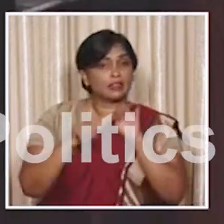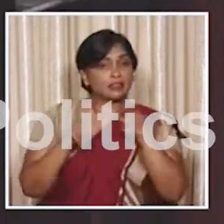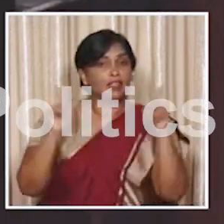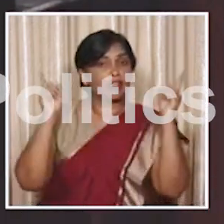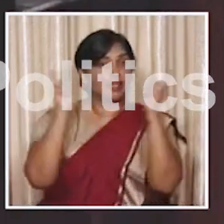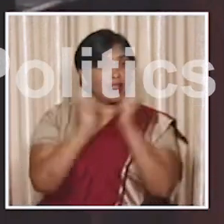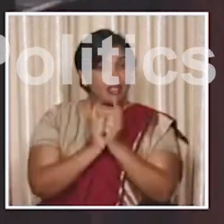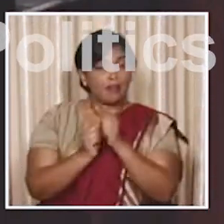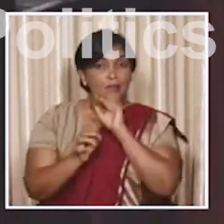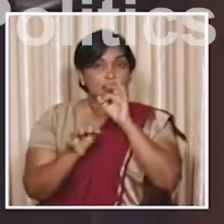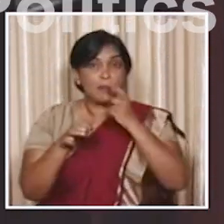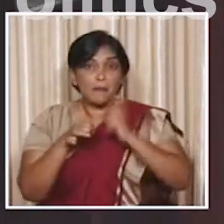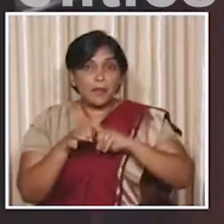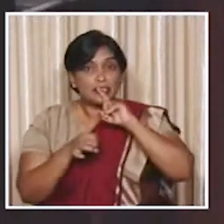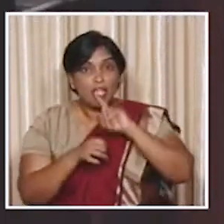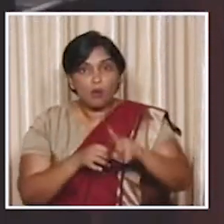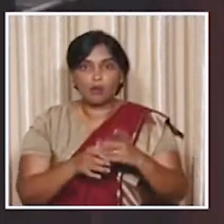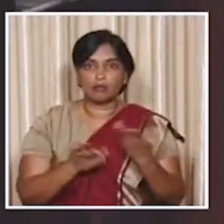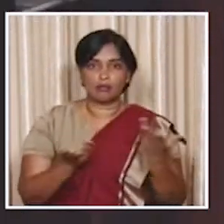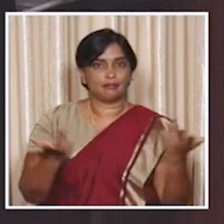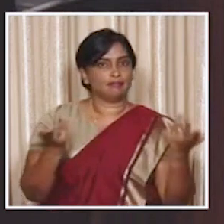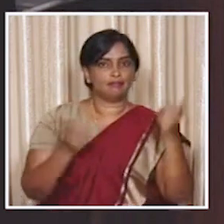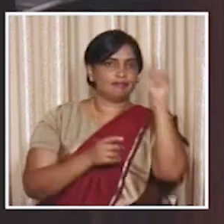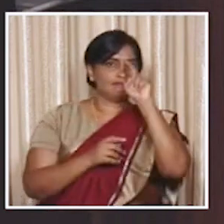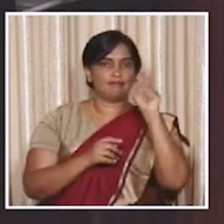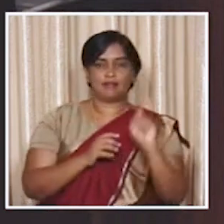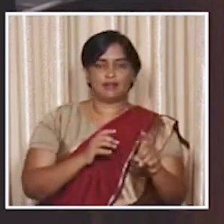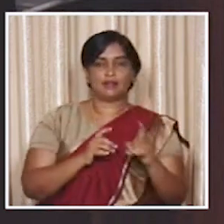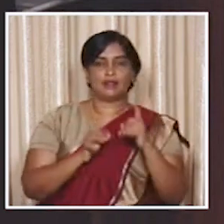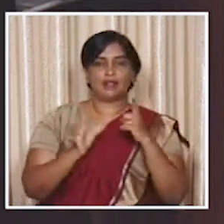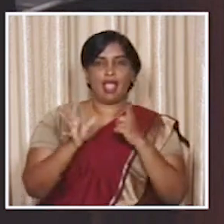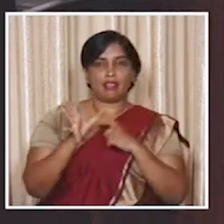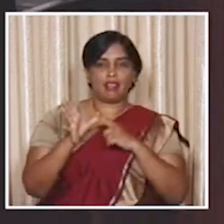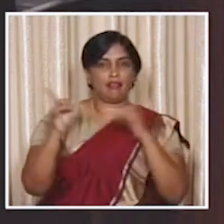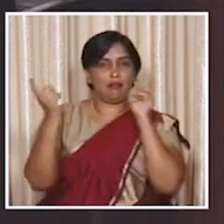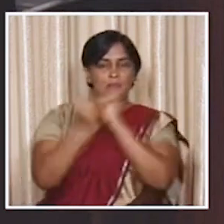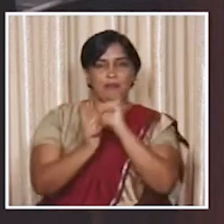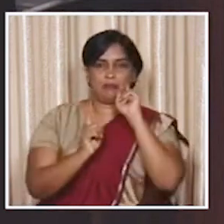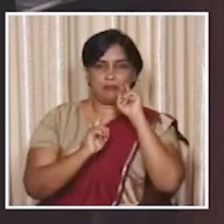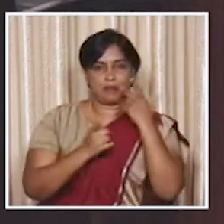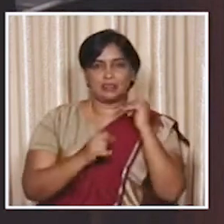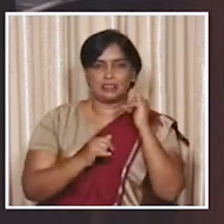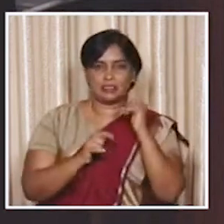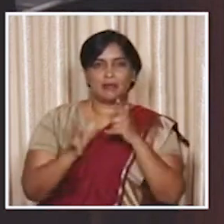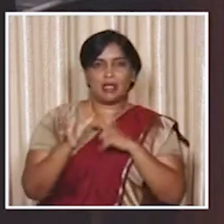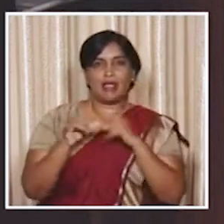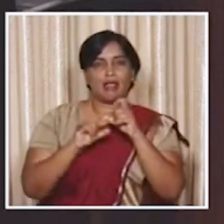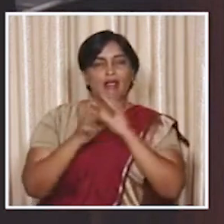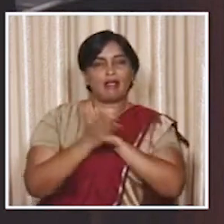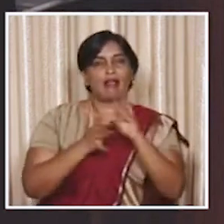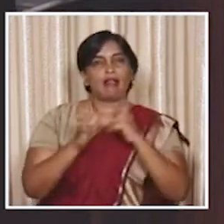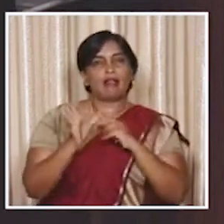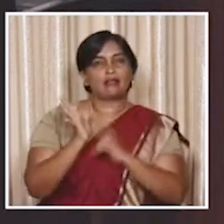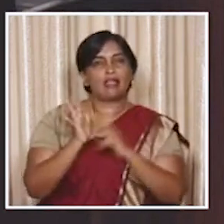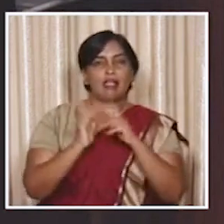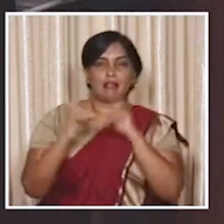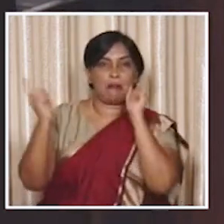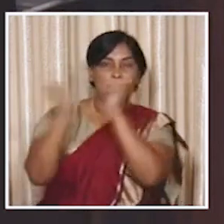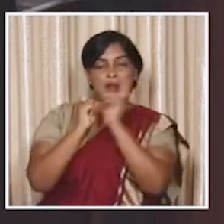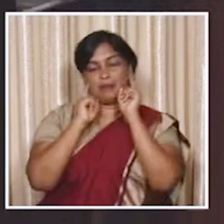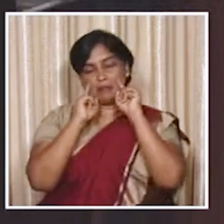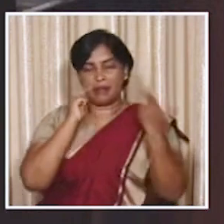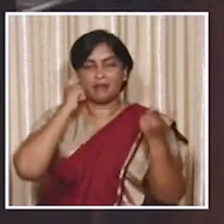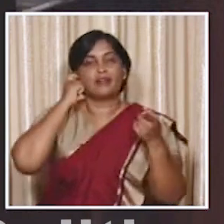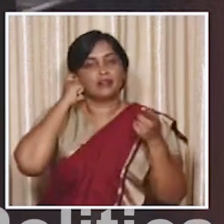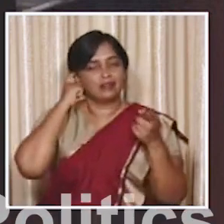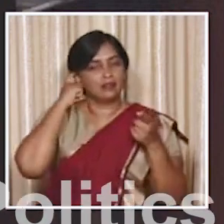හම්බේ නැහැ. මේව ඇහුවොත් තමයි ප්‍රශ්නේ තියෙන්නේ. අදානිවත් හම්බේ දන්නේ තමාර වෙලා රදානි තම්බේ දන්නේ නැනේ. ඊට පස්සේ